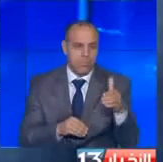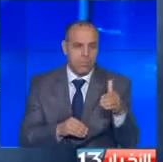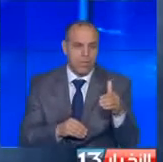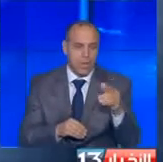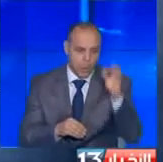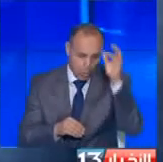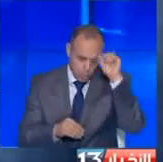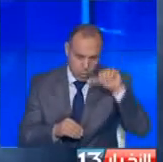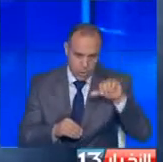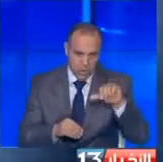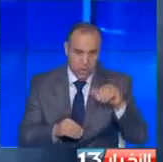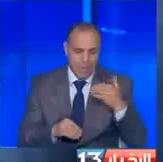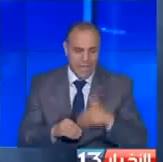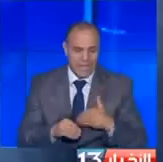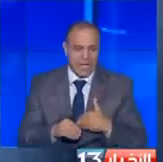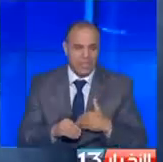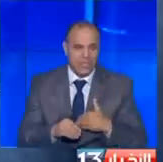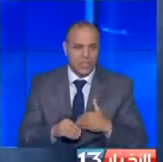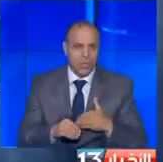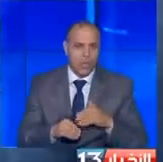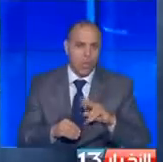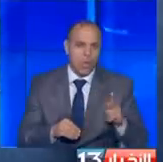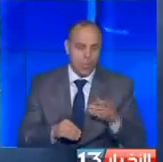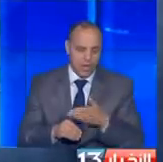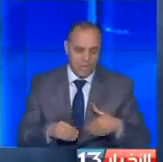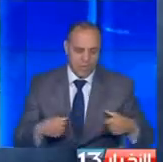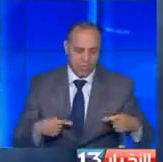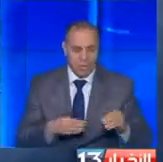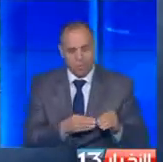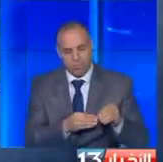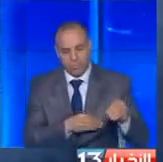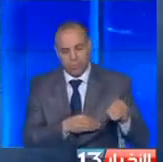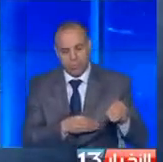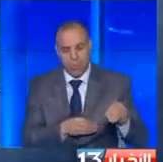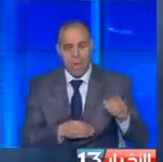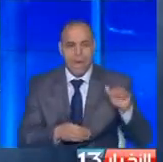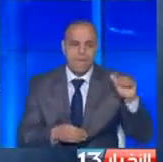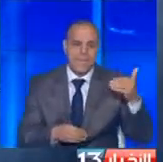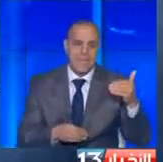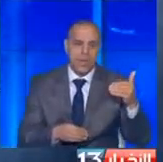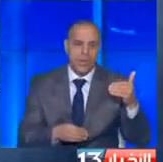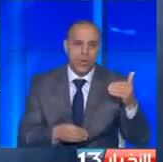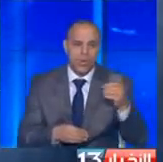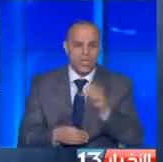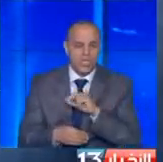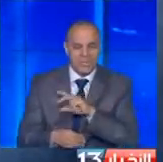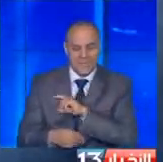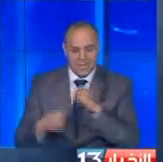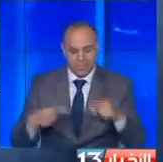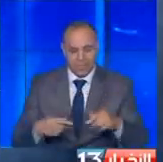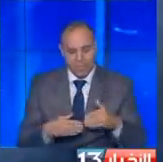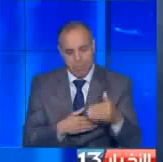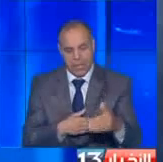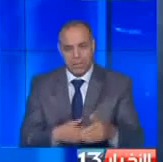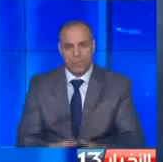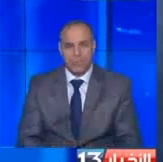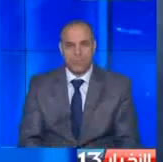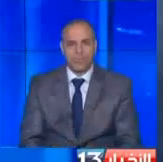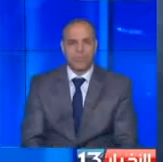درب العاصمة بين الترجي الرياضي وضيفه النادي الإفريقي ونجم المتلوي والنجم الساحلي.